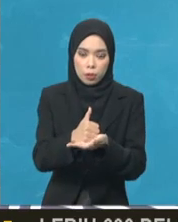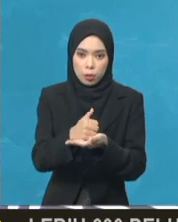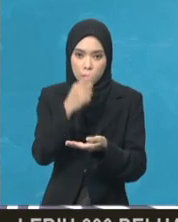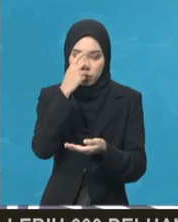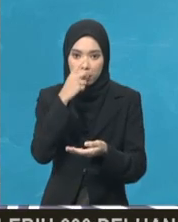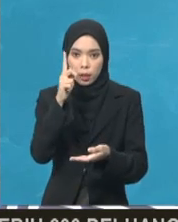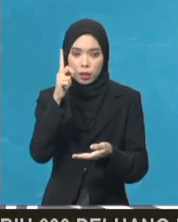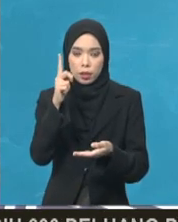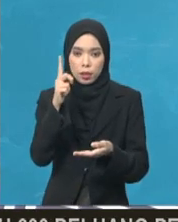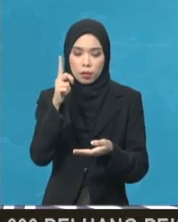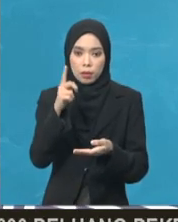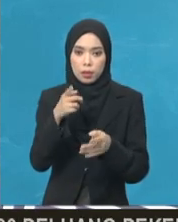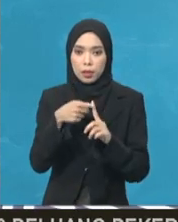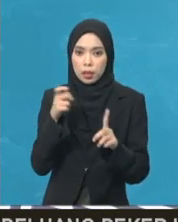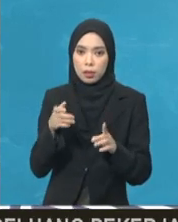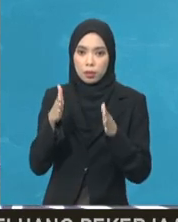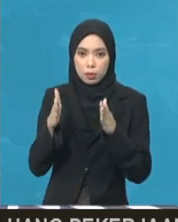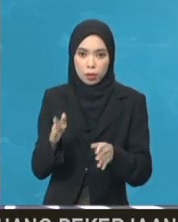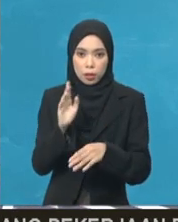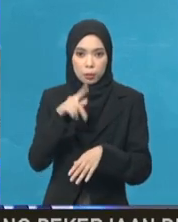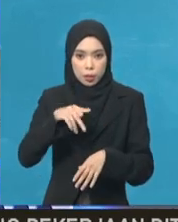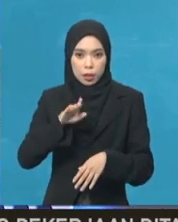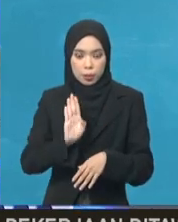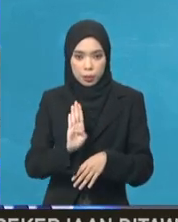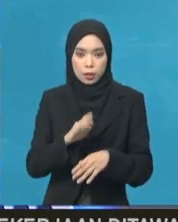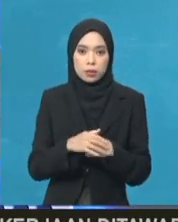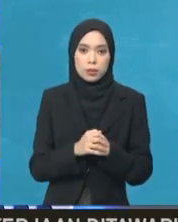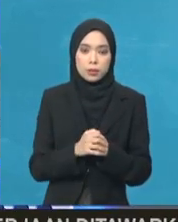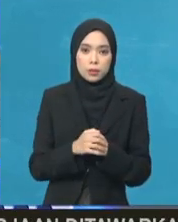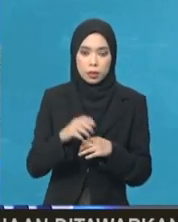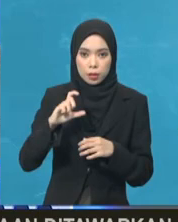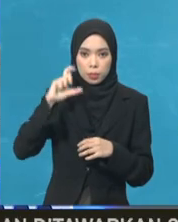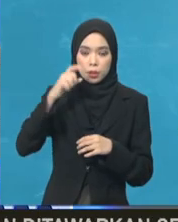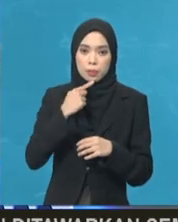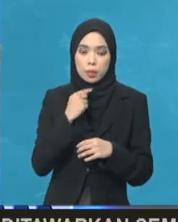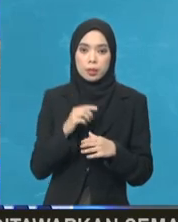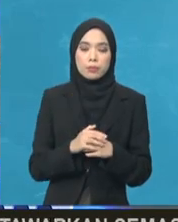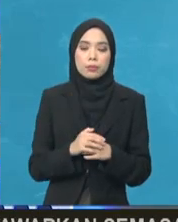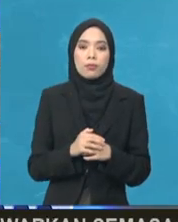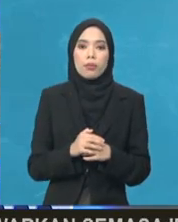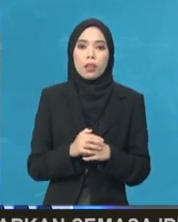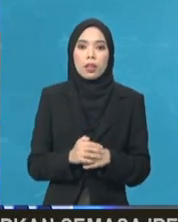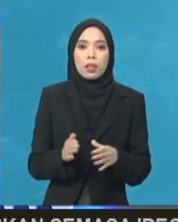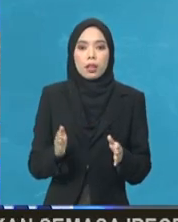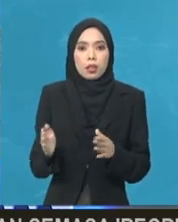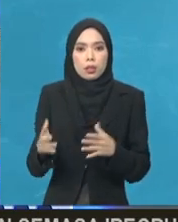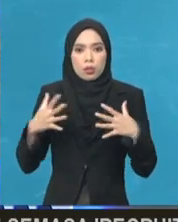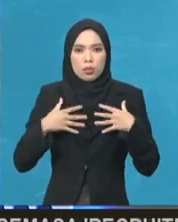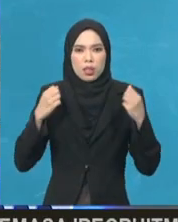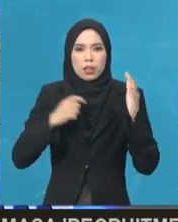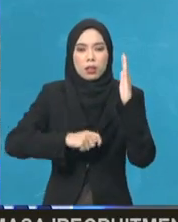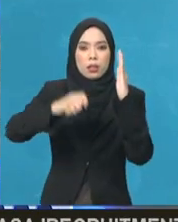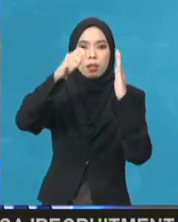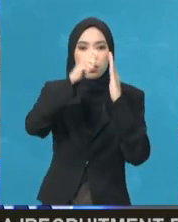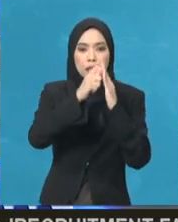dan Pasuruan bulan sabit merah sementara itu semangat tinggi Para peserta latihan bersepadu